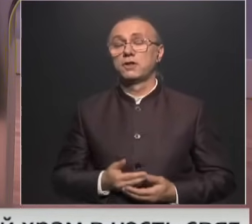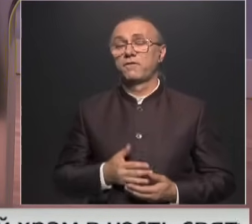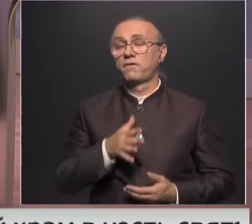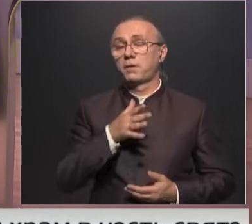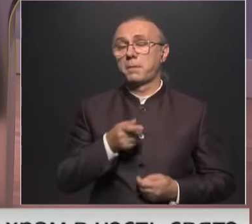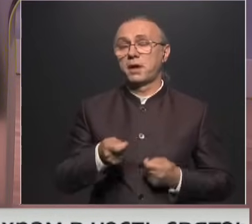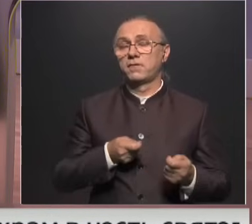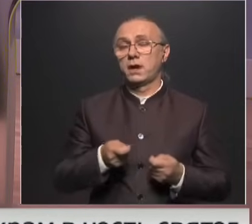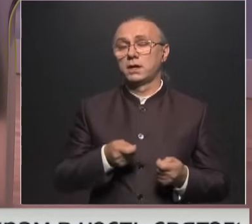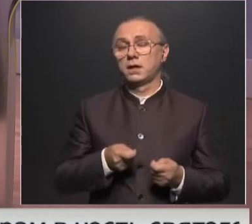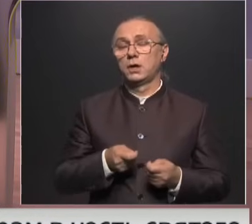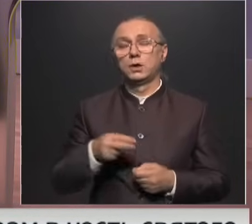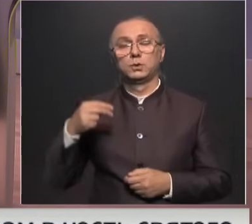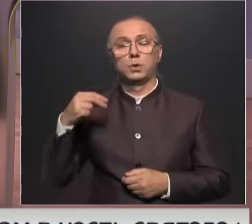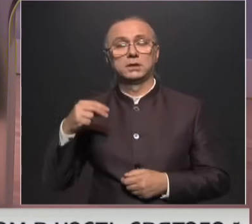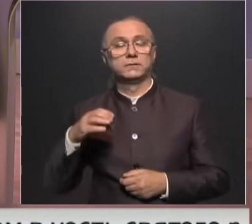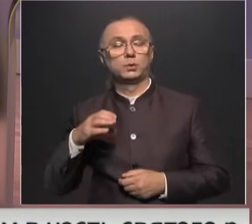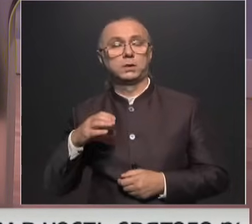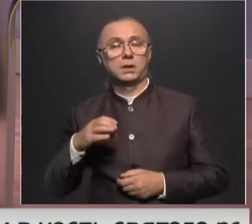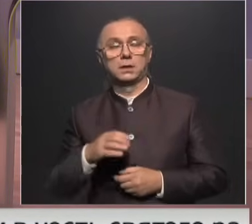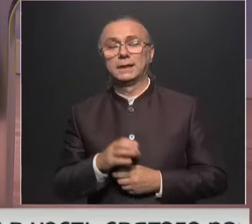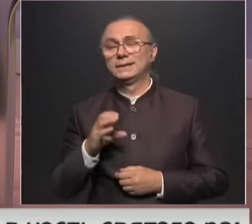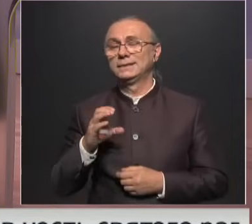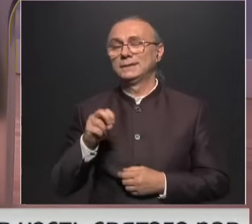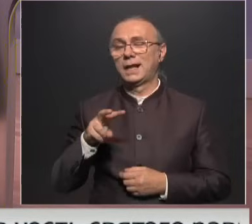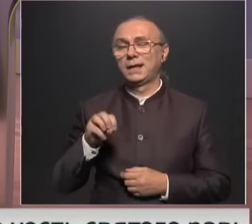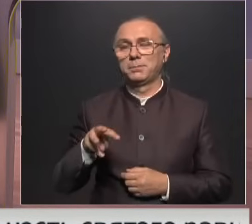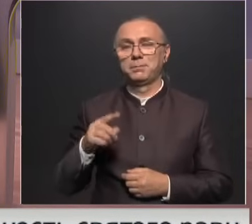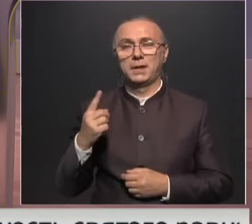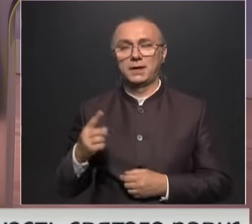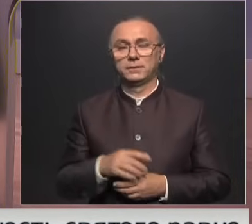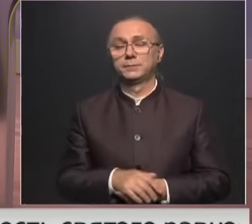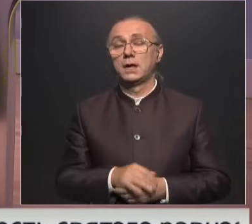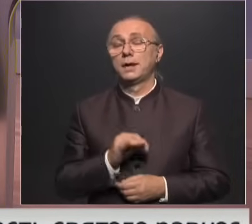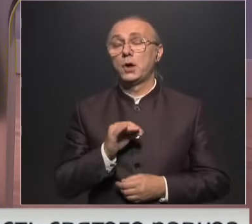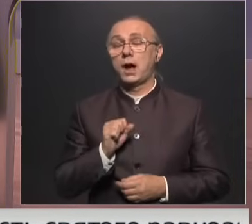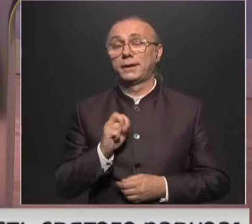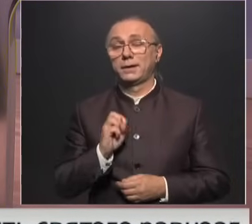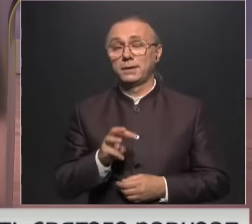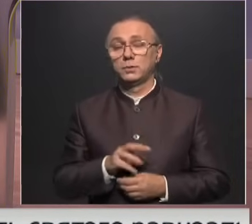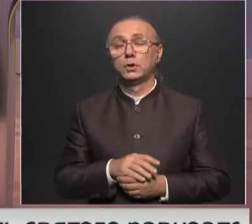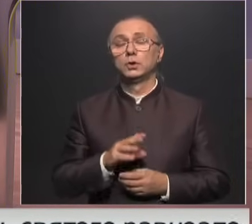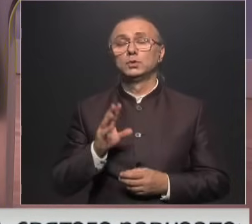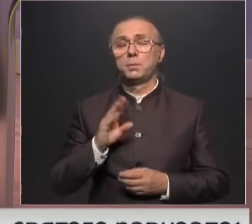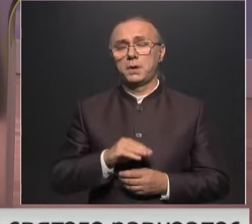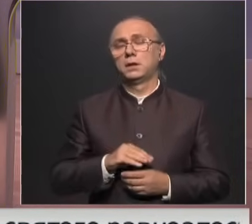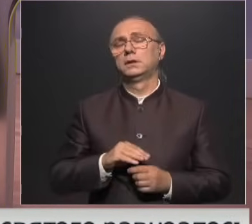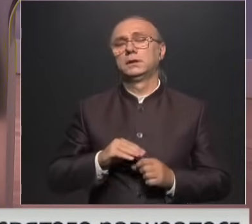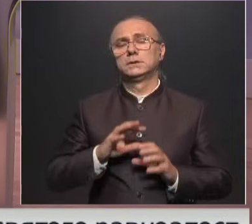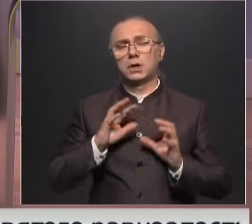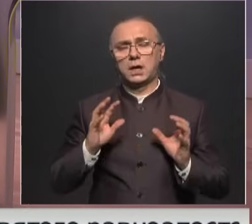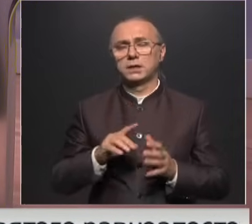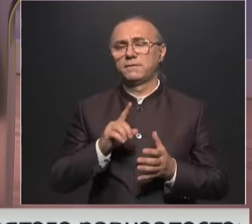Христианам в те времена пришлось пережить немало гонений, однако патриарх Иоаким не только сумел сохранить веру на этих землях, но и